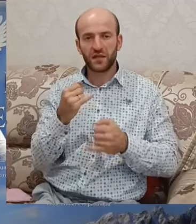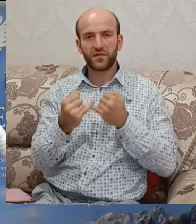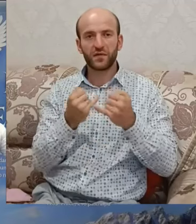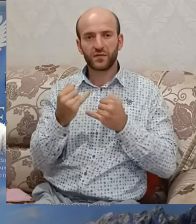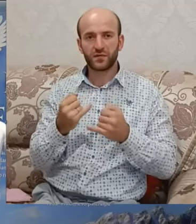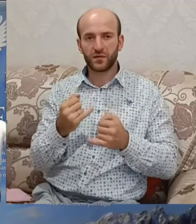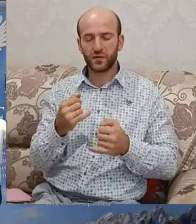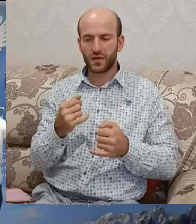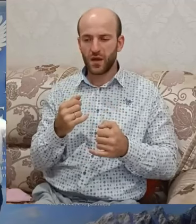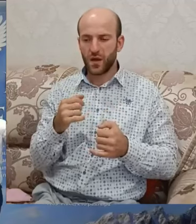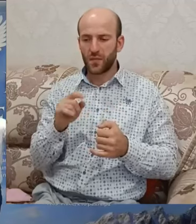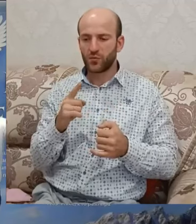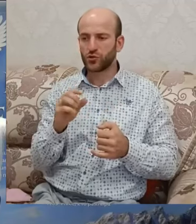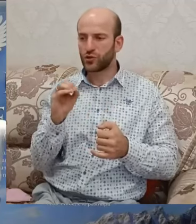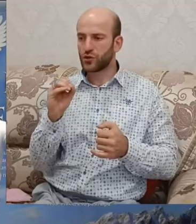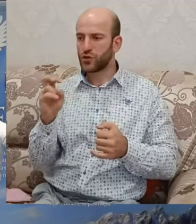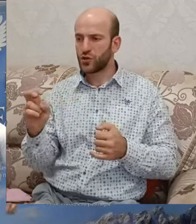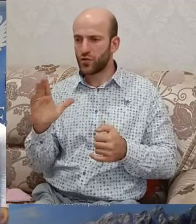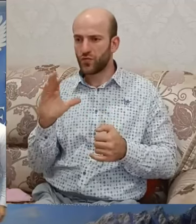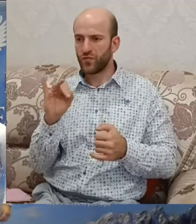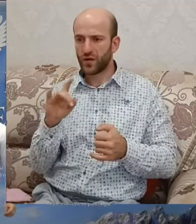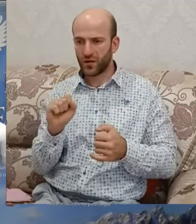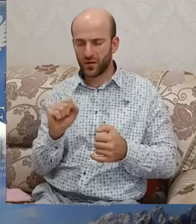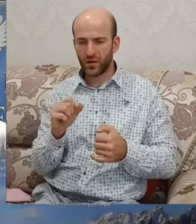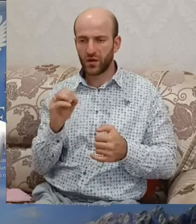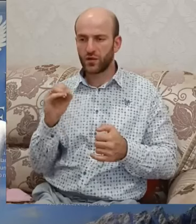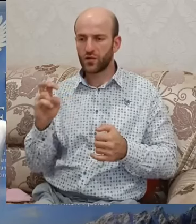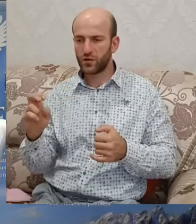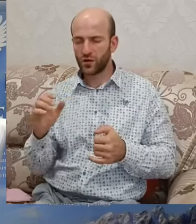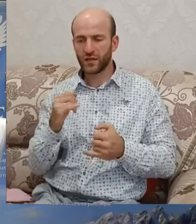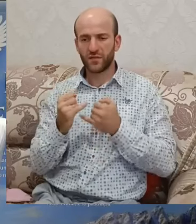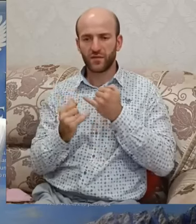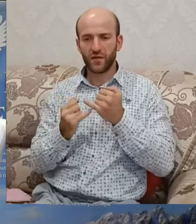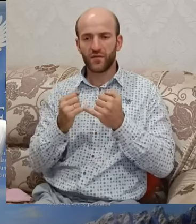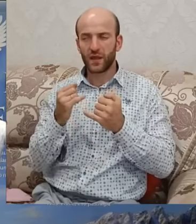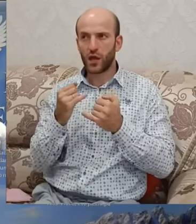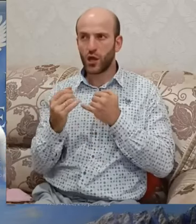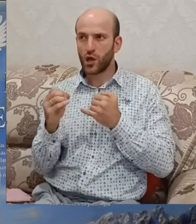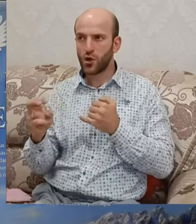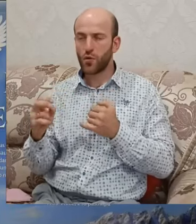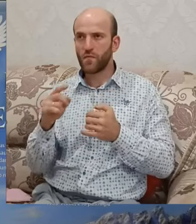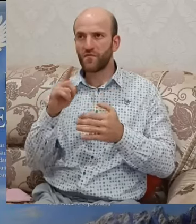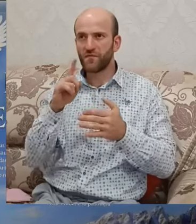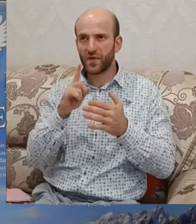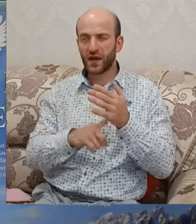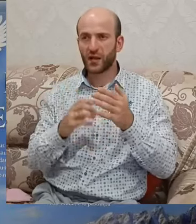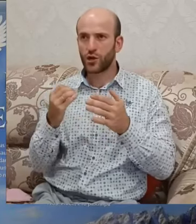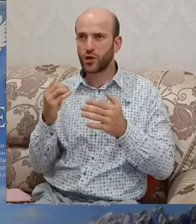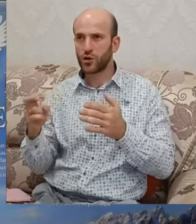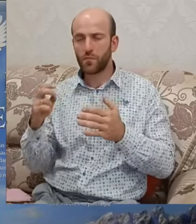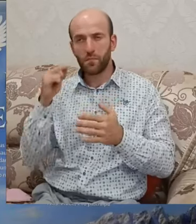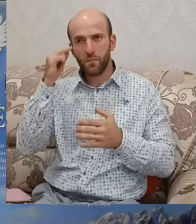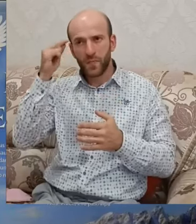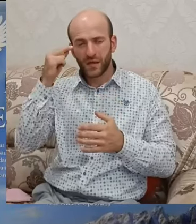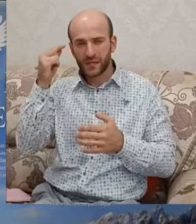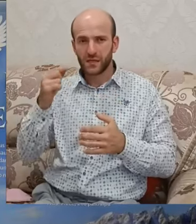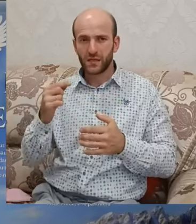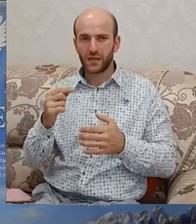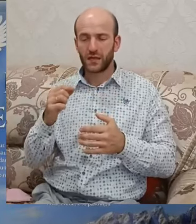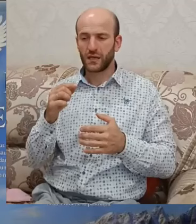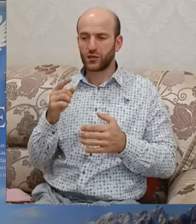Mąstykite jo žodžiu. Мыслите его словом. Gyvenkite jo žodžiu. Живите его словом. Tikėkite jo